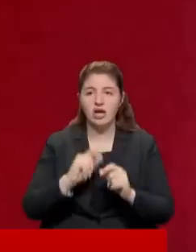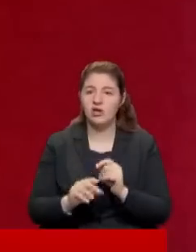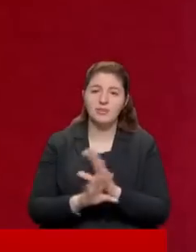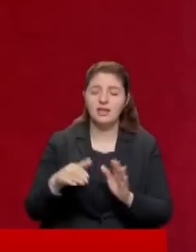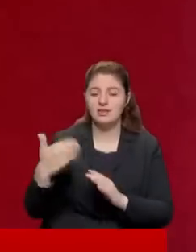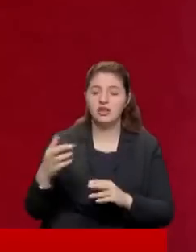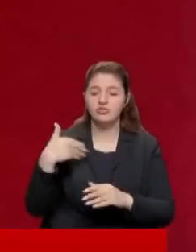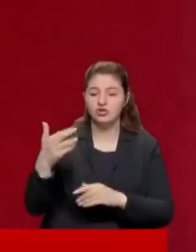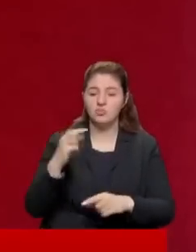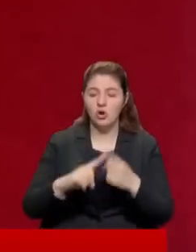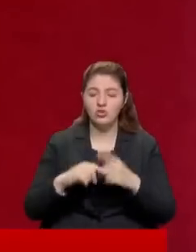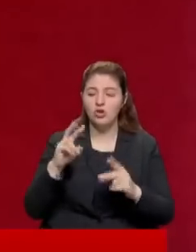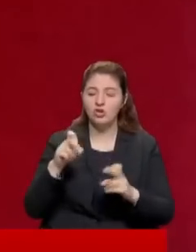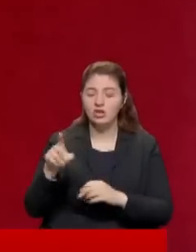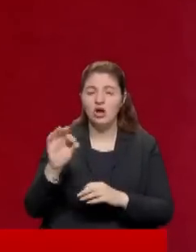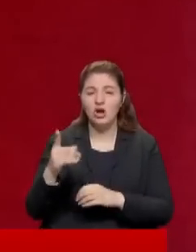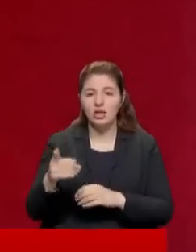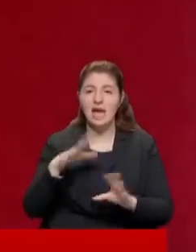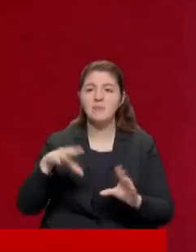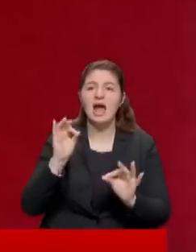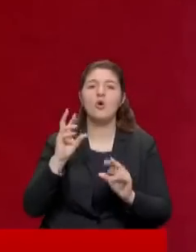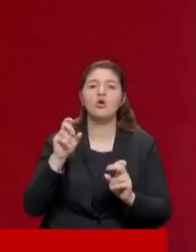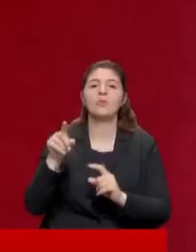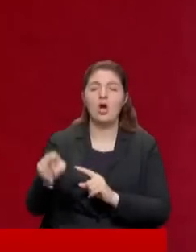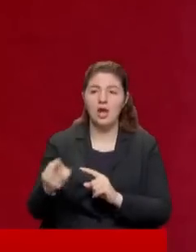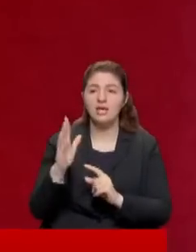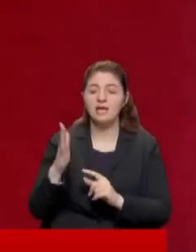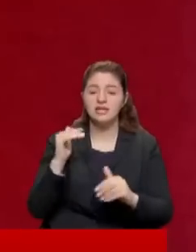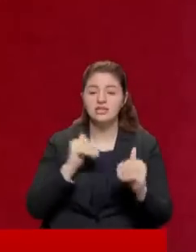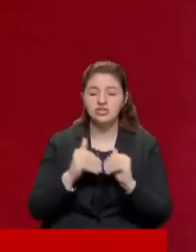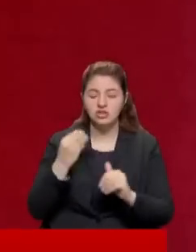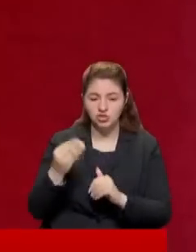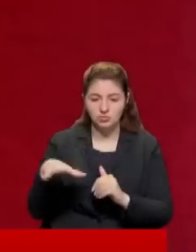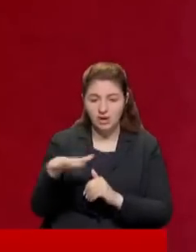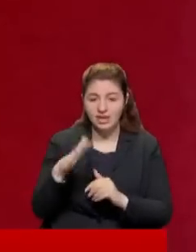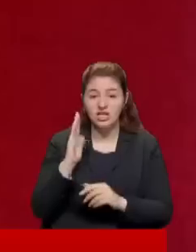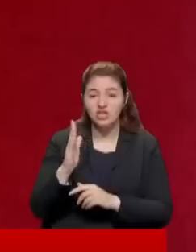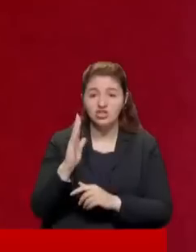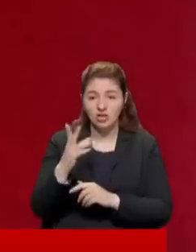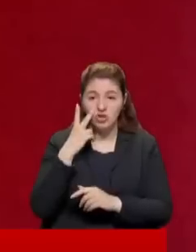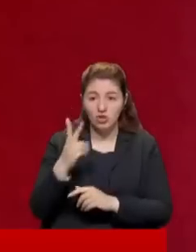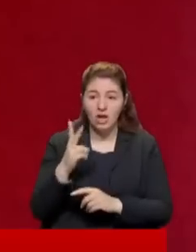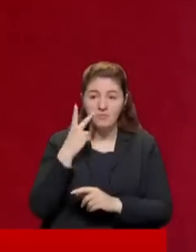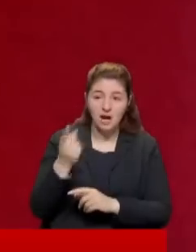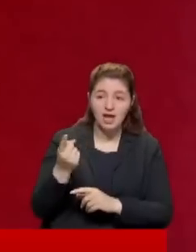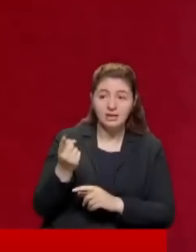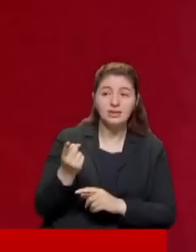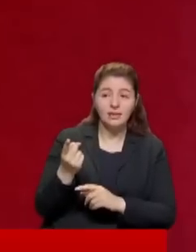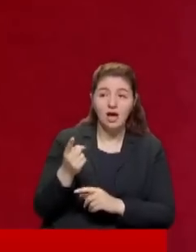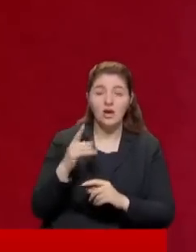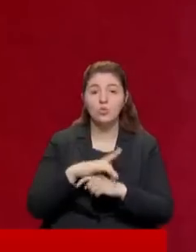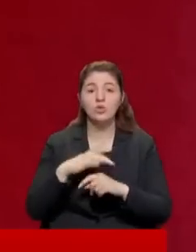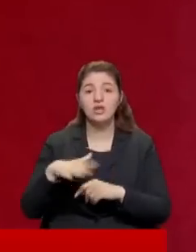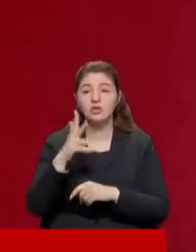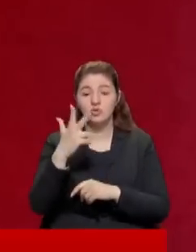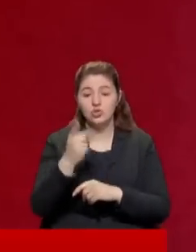değil, diğer dış politika konularında da öyle, hemen her konuda böyle. Dolayısıyla seçmen gidişatı üzerinden baktığınız zaman